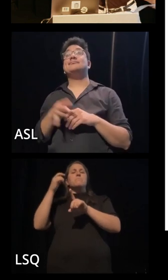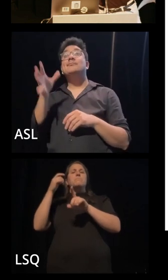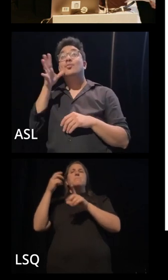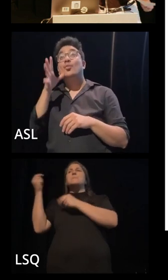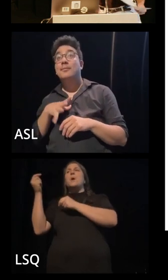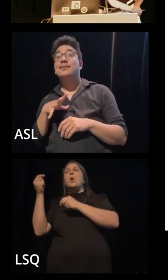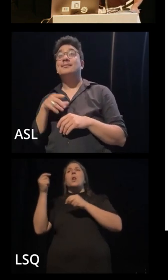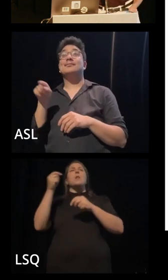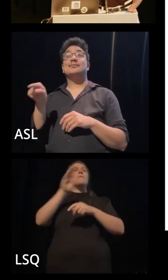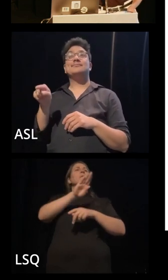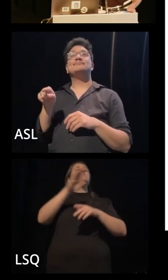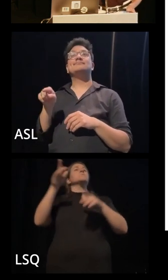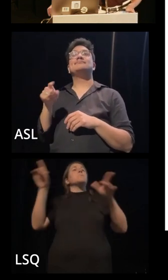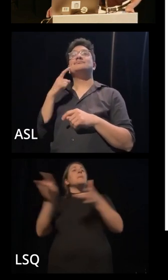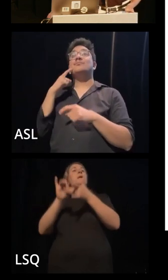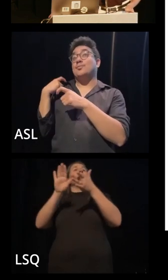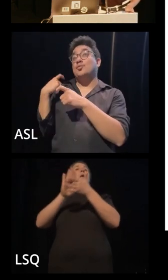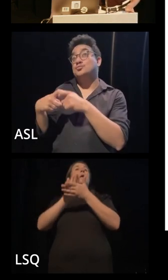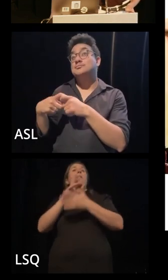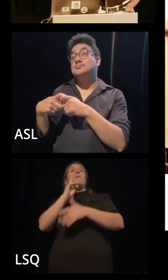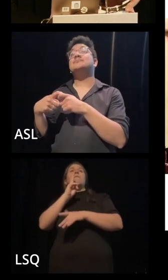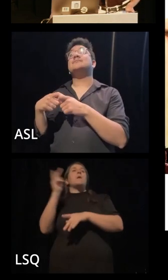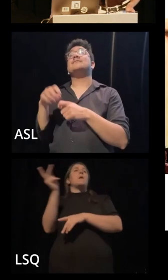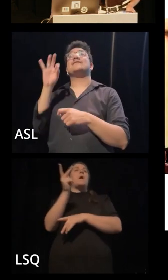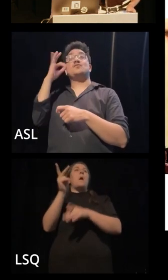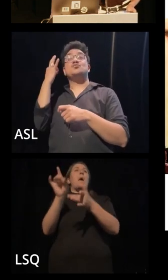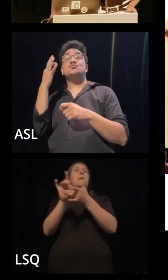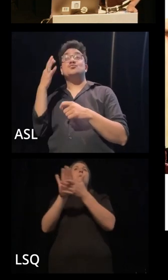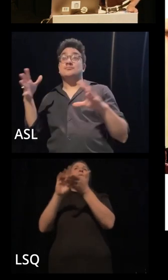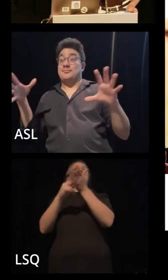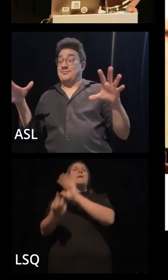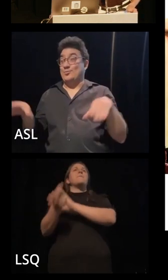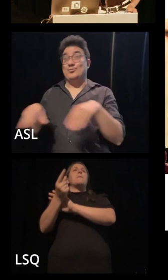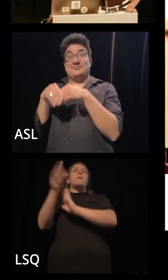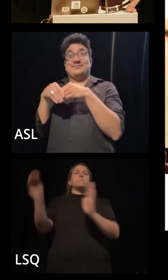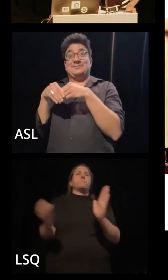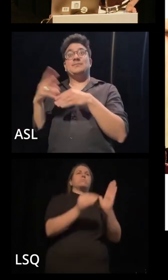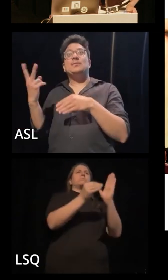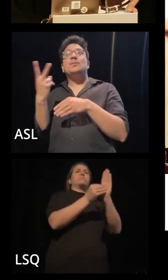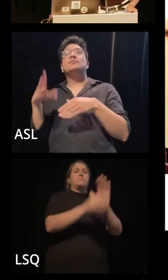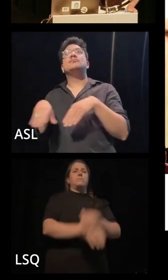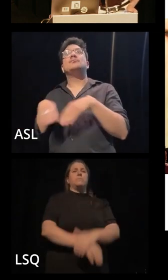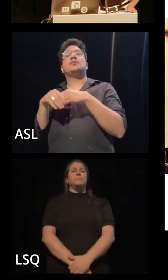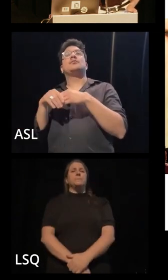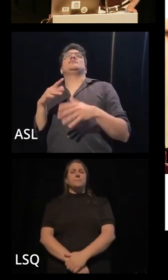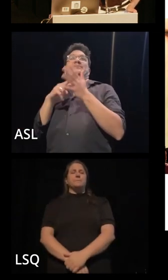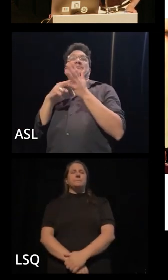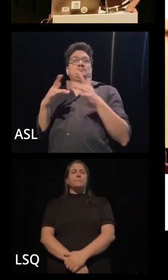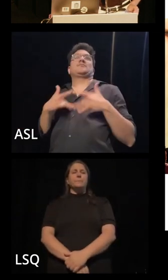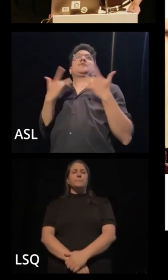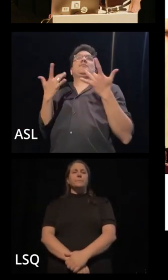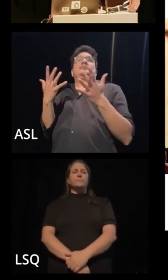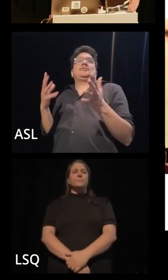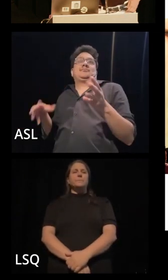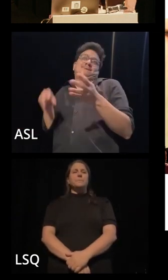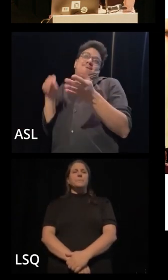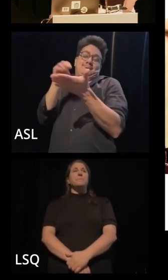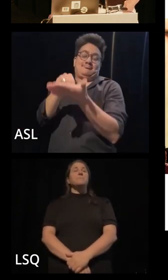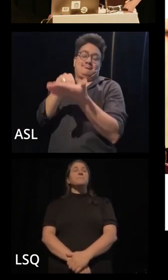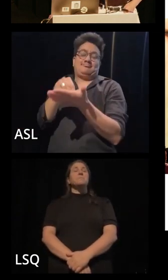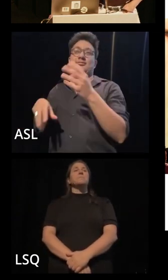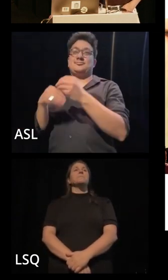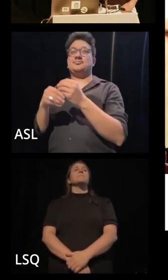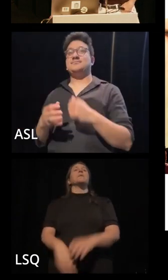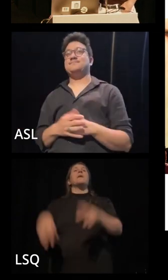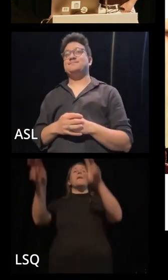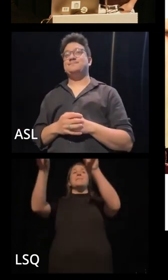« avec le thème et la pertinence de ce